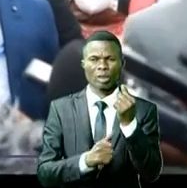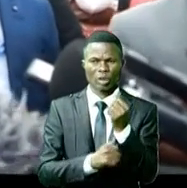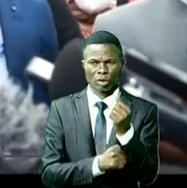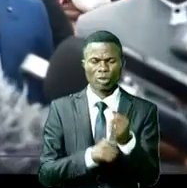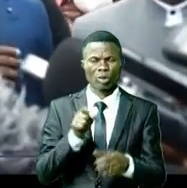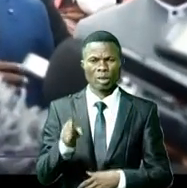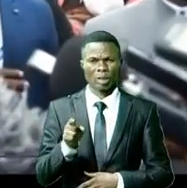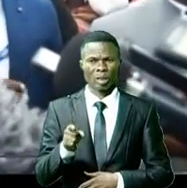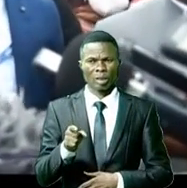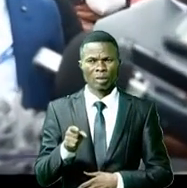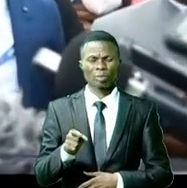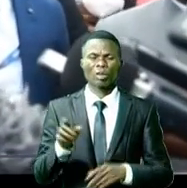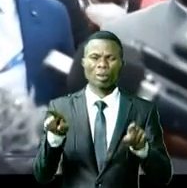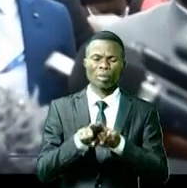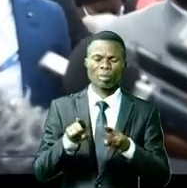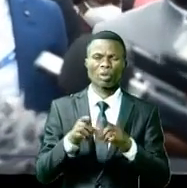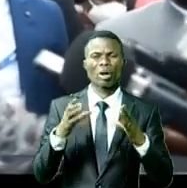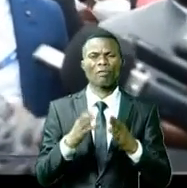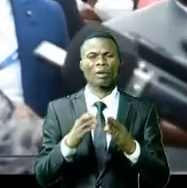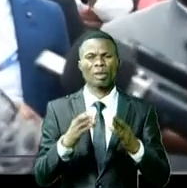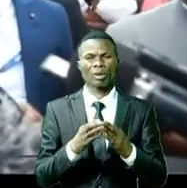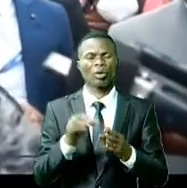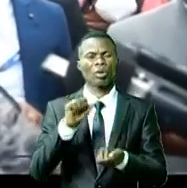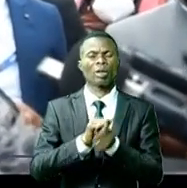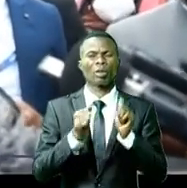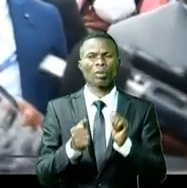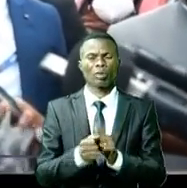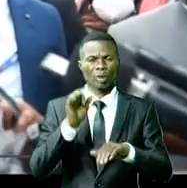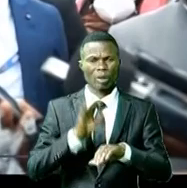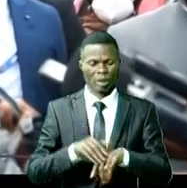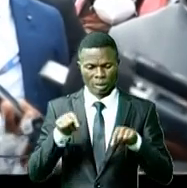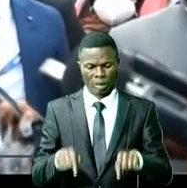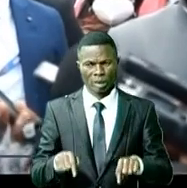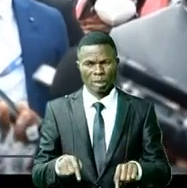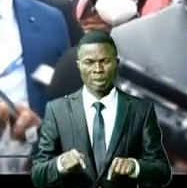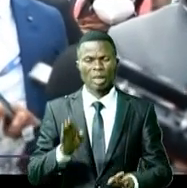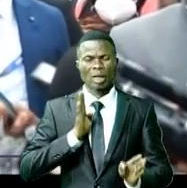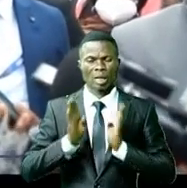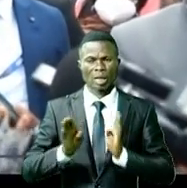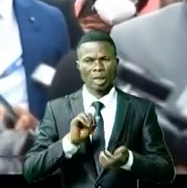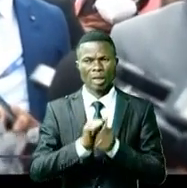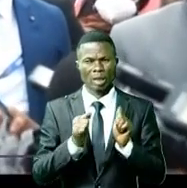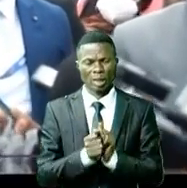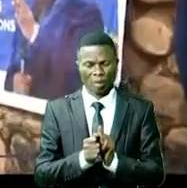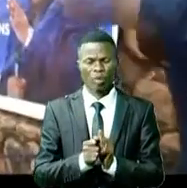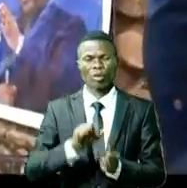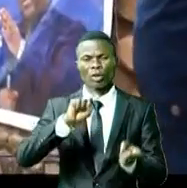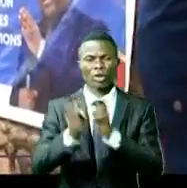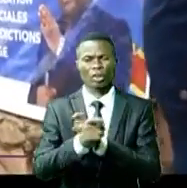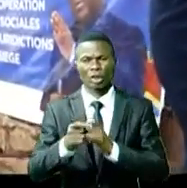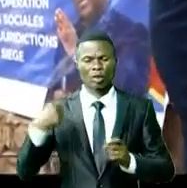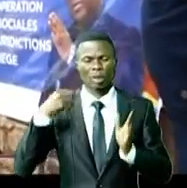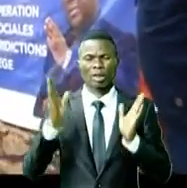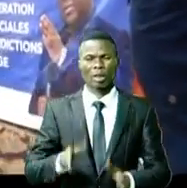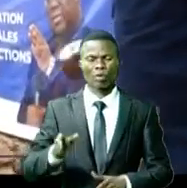de sécurité sociale en rapport avec la situation qui prévaut ici. J'ai bien parlé de la situation de l'état de siège. Aussitôt